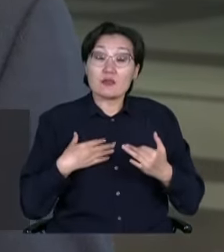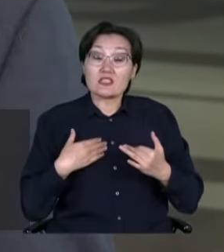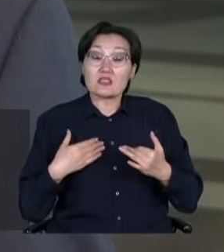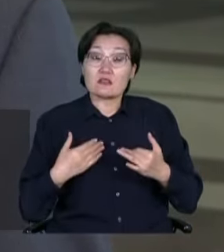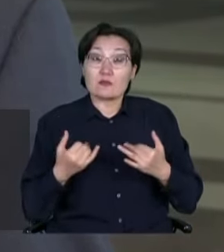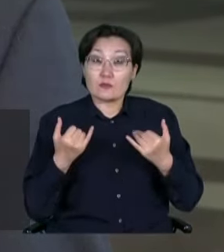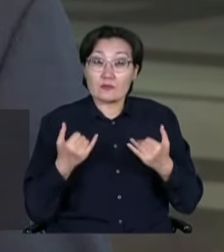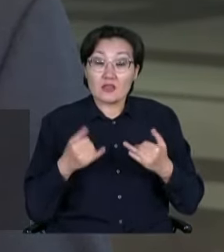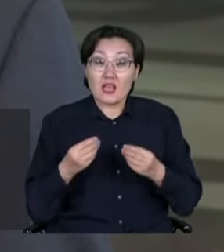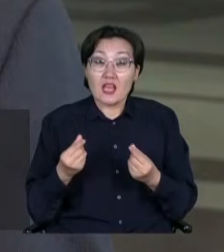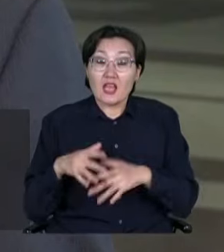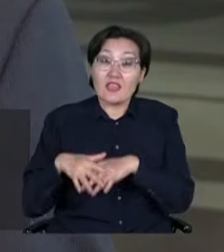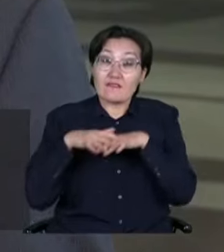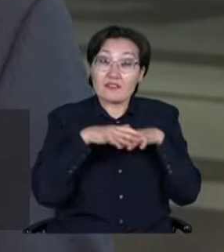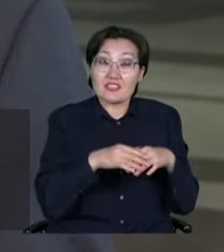мынау